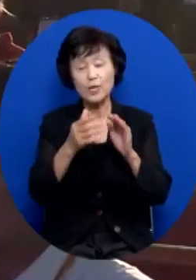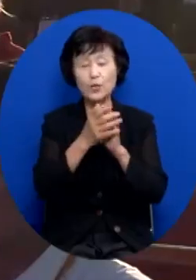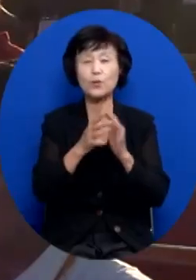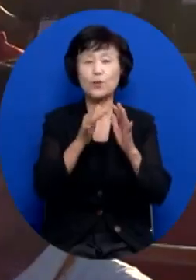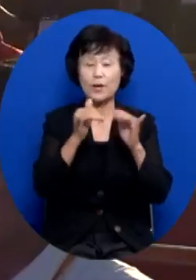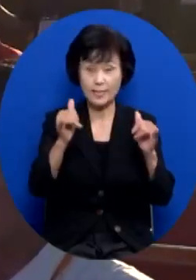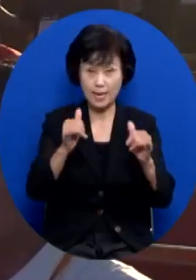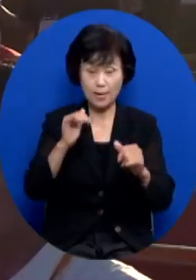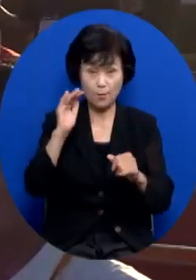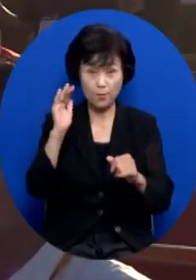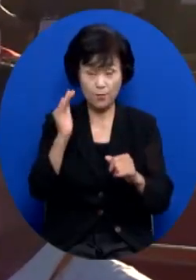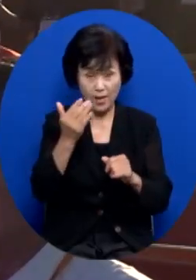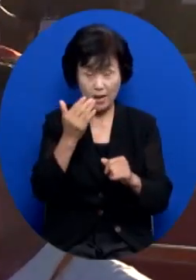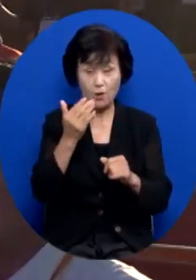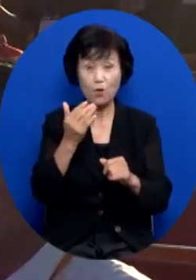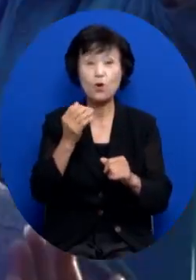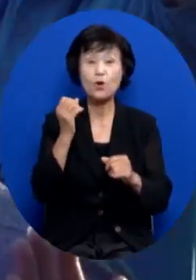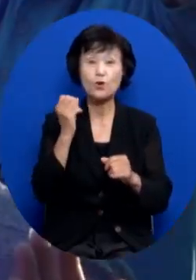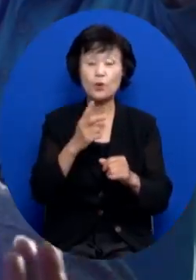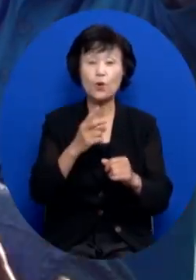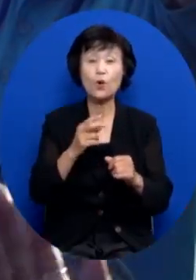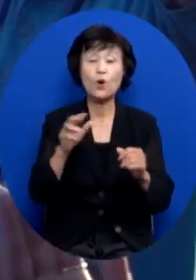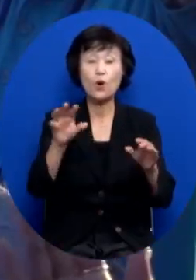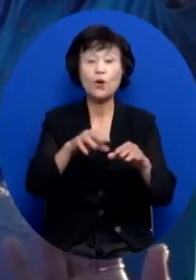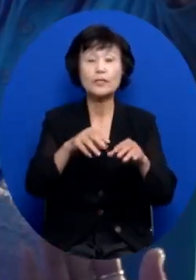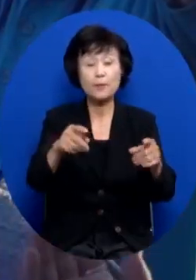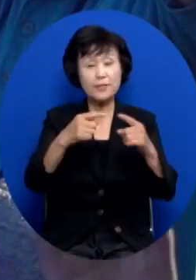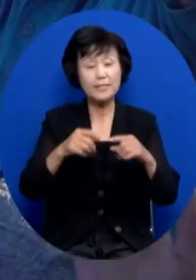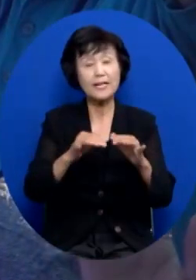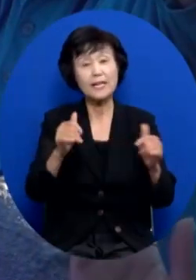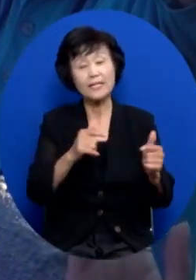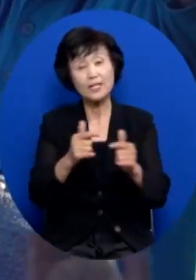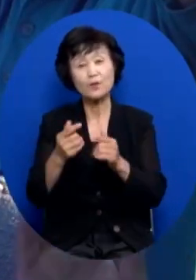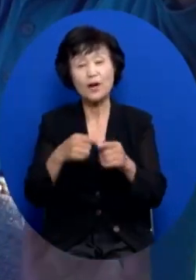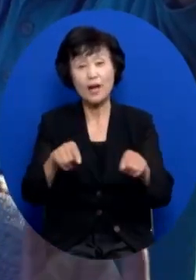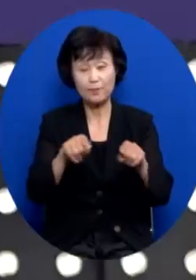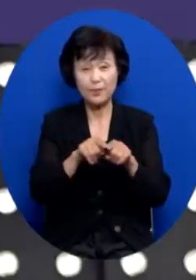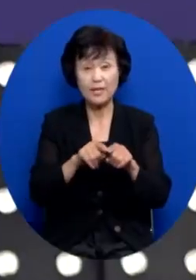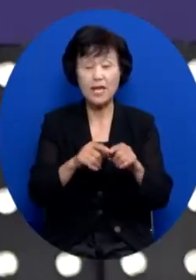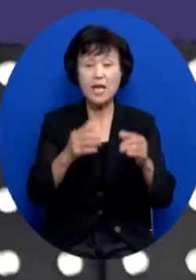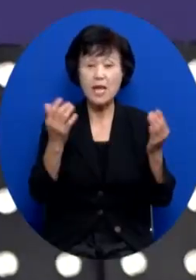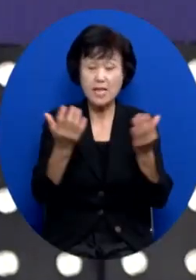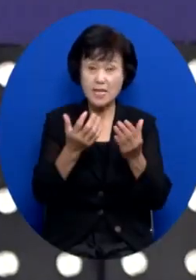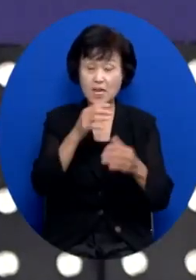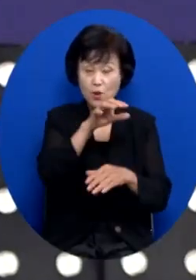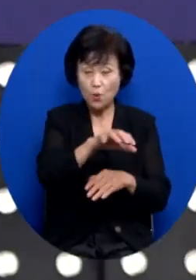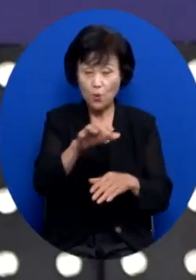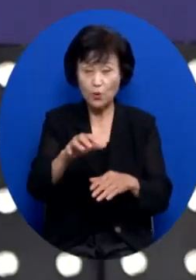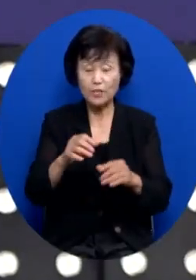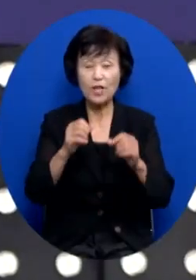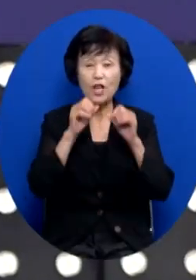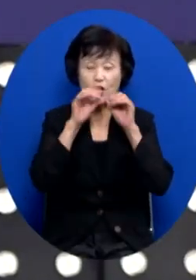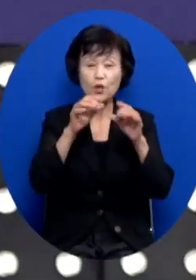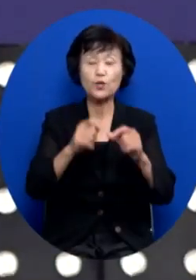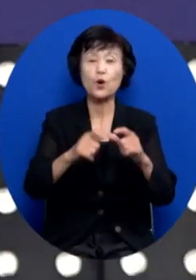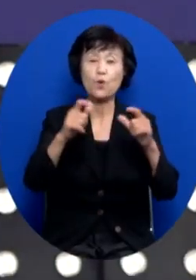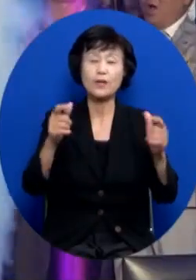국제 CBMC 크리스 심슨 회장 등 참석자들과 함께 일터 선교 확장을 위해 기도했습니다.